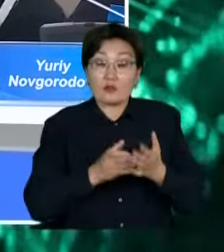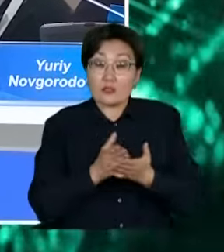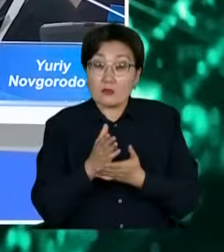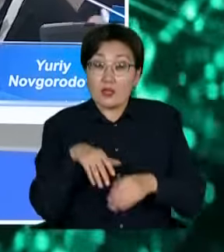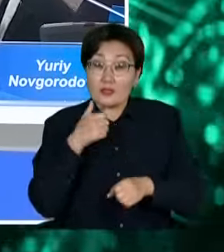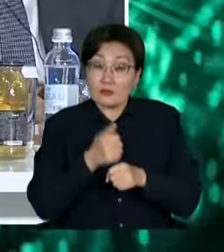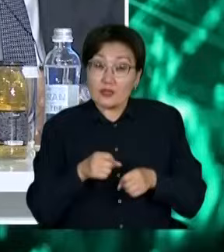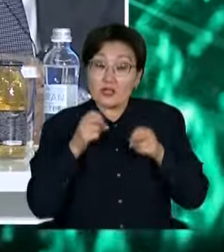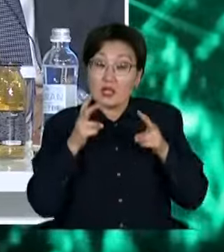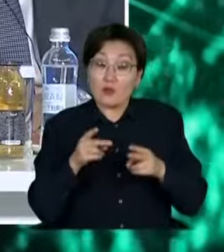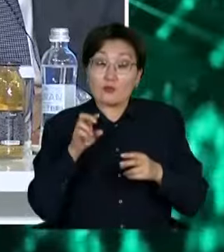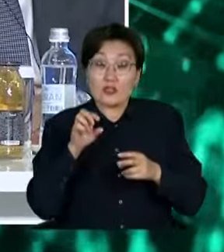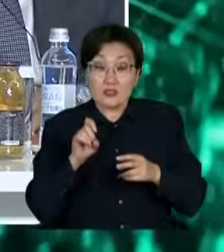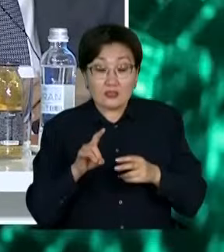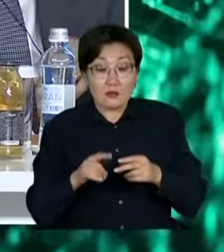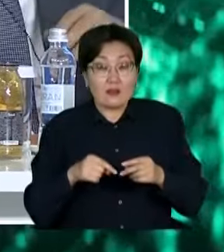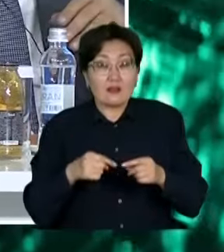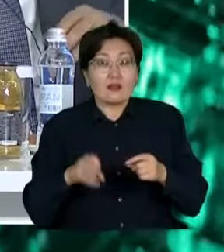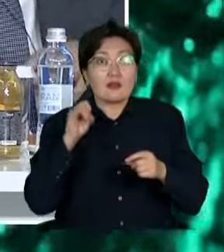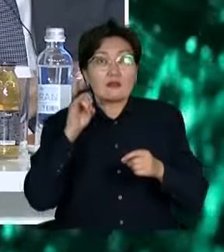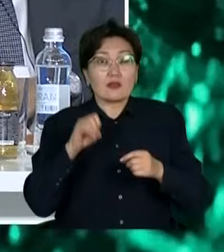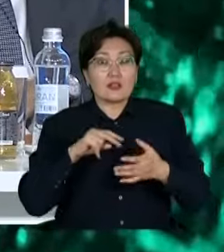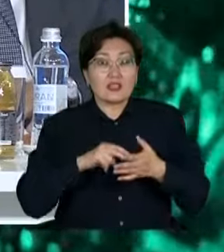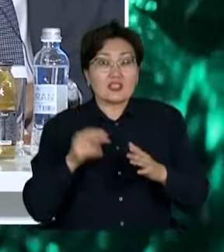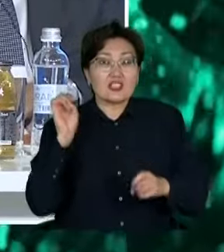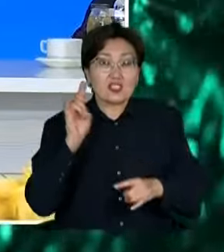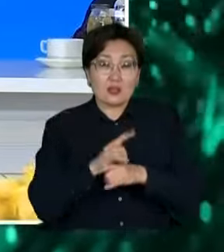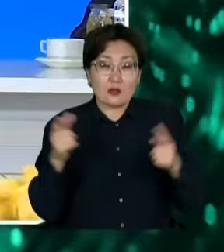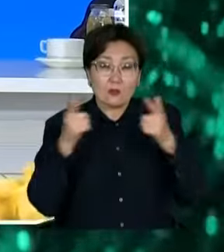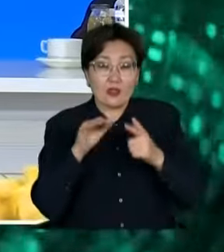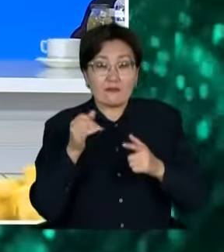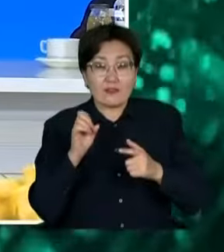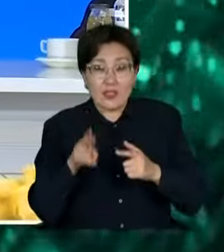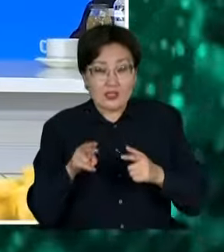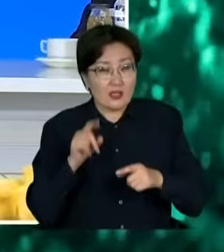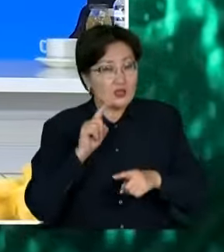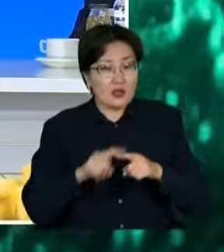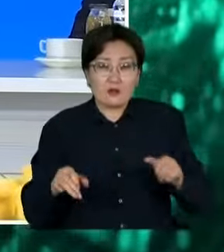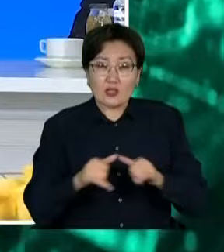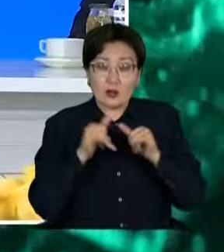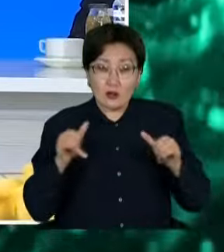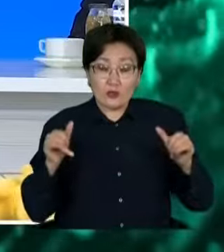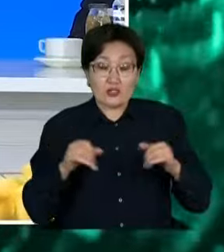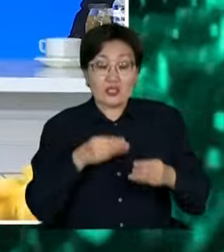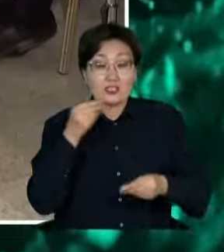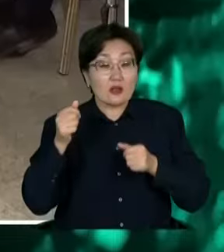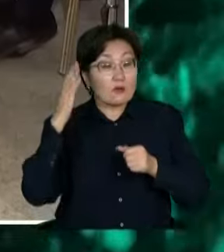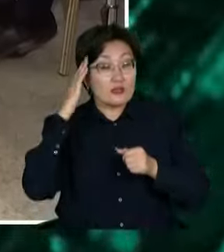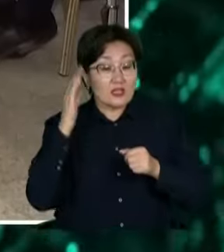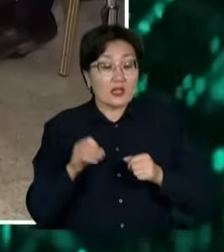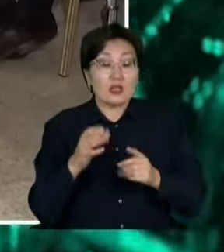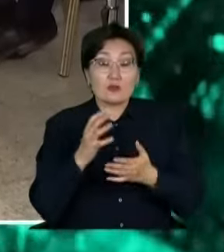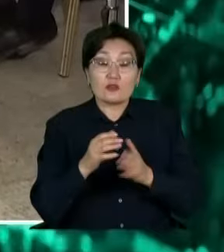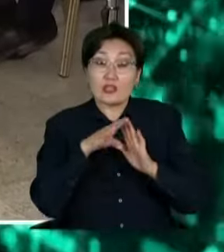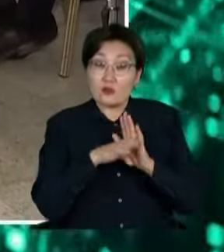басты қауіптердің бірі теріс пиғылды жалған ақпарат пен фейктің кең таралуы болып тұр. Жасанды интеллект